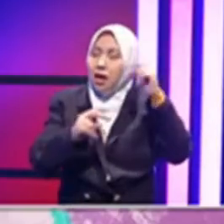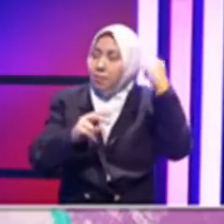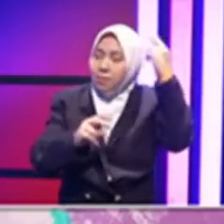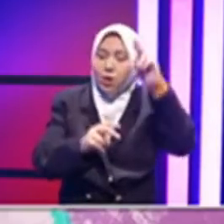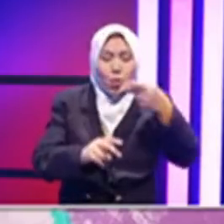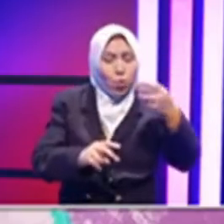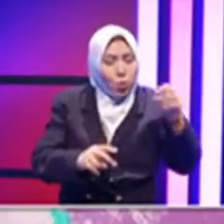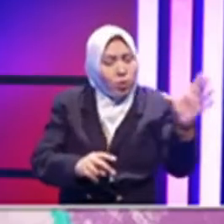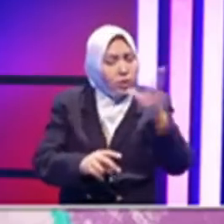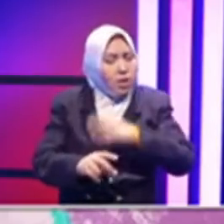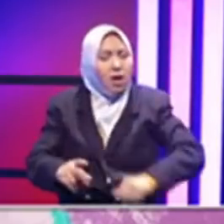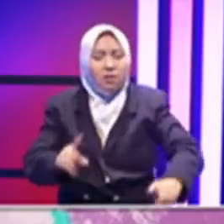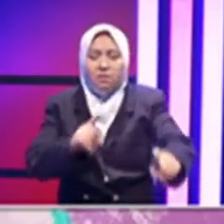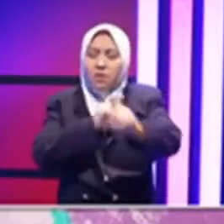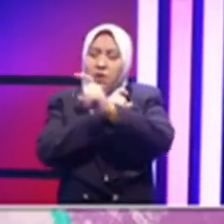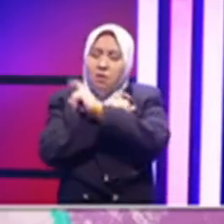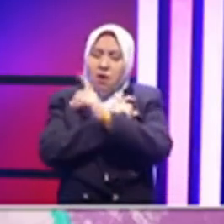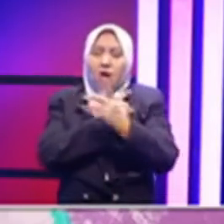وفرعون